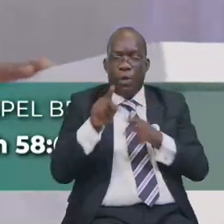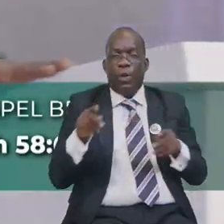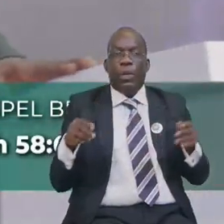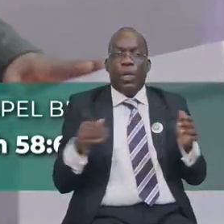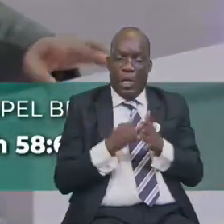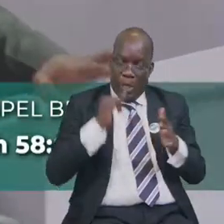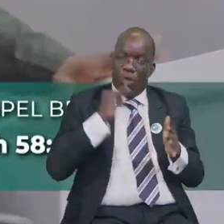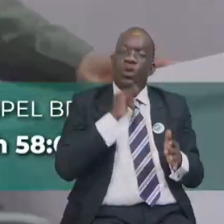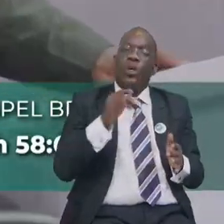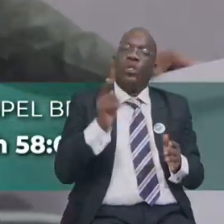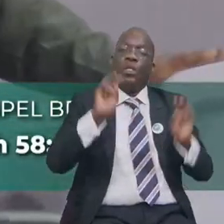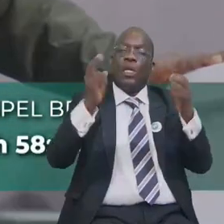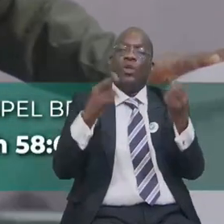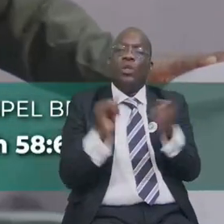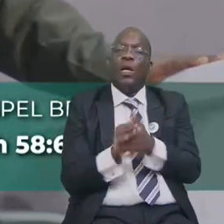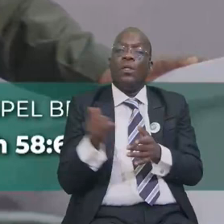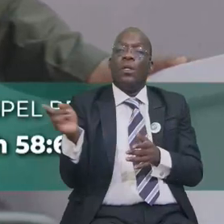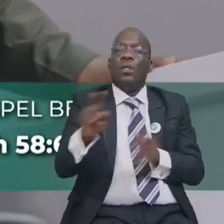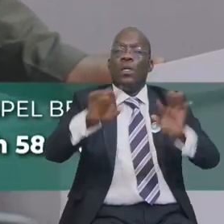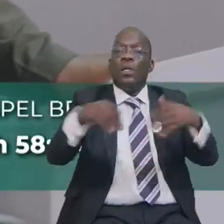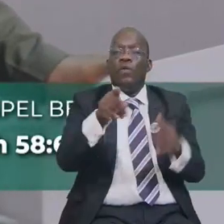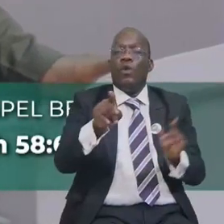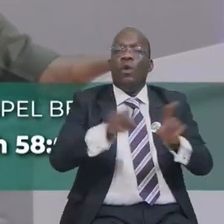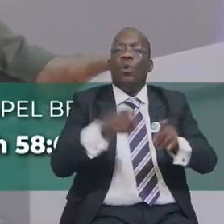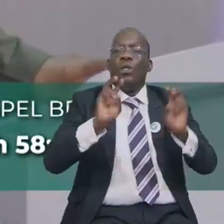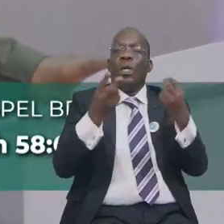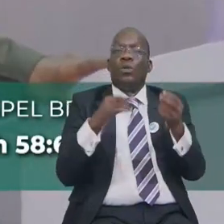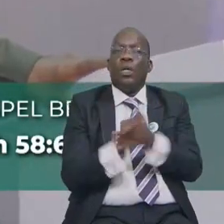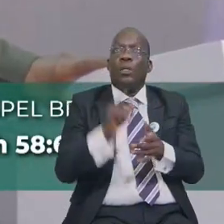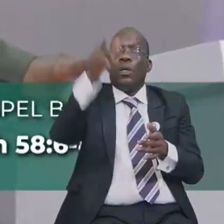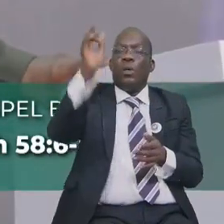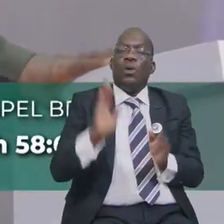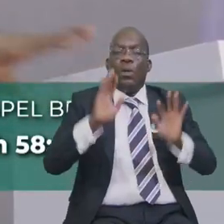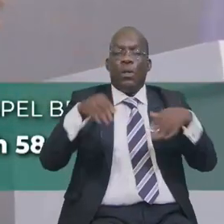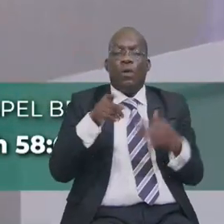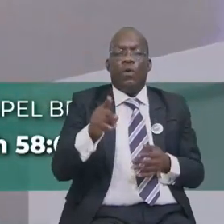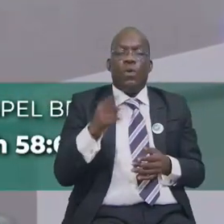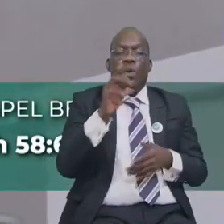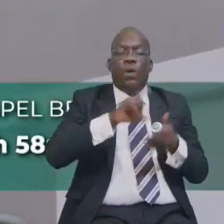lui-même te donne. Verset 14 dit,